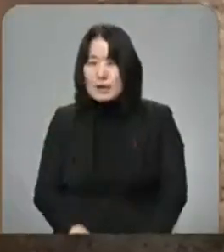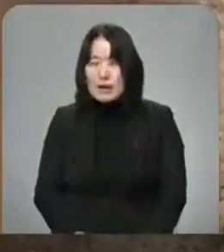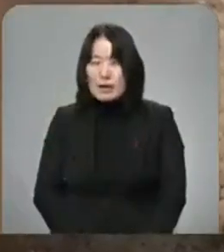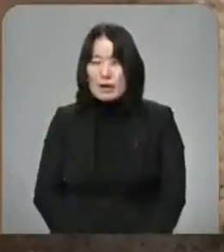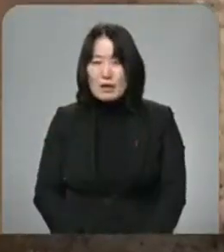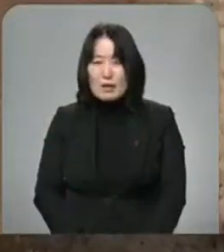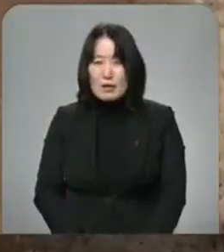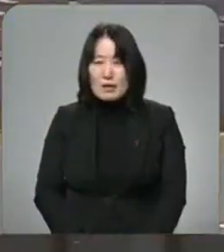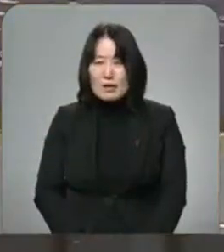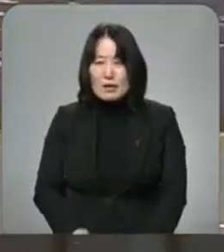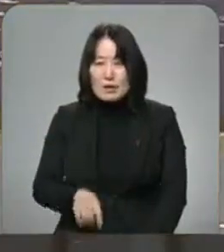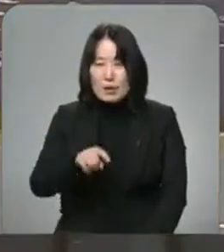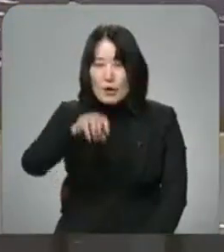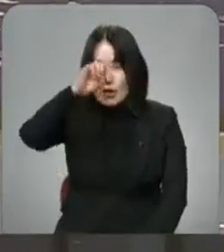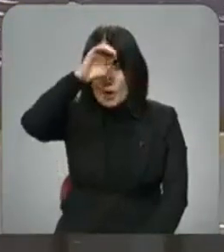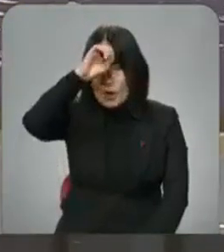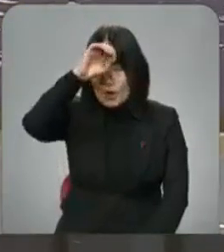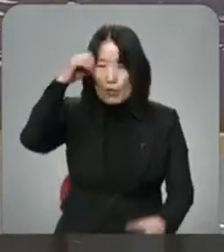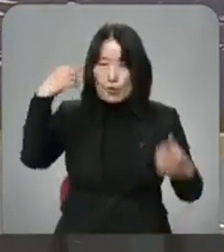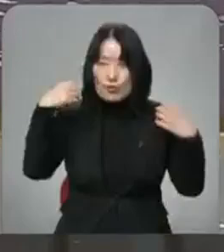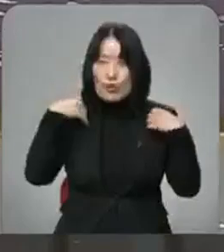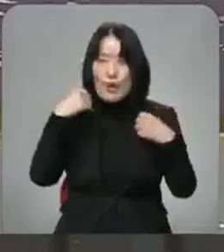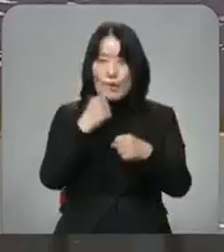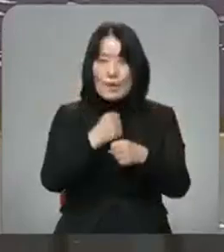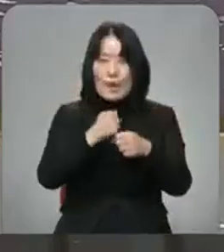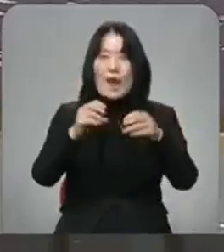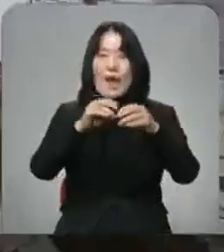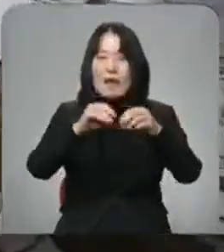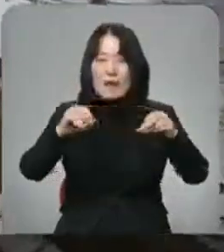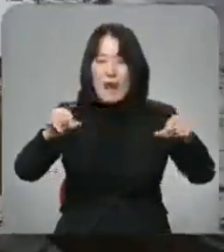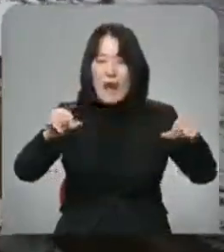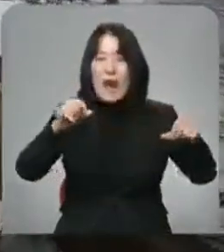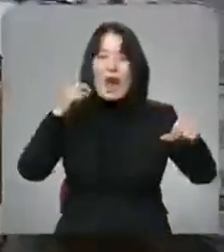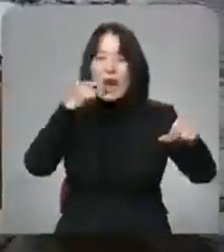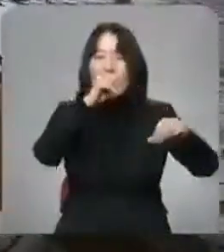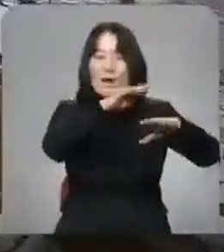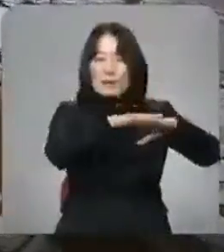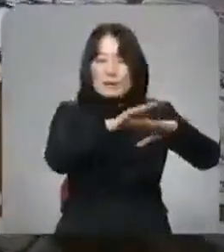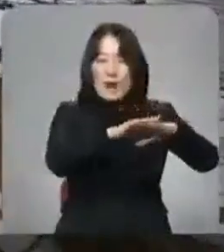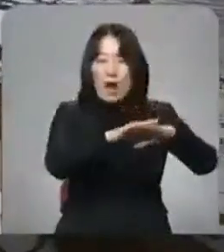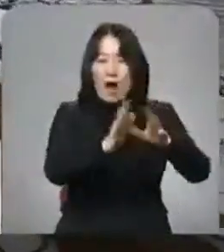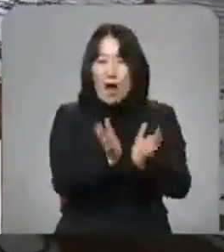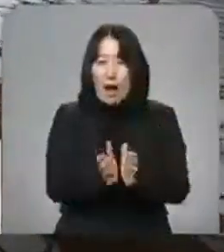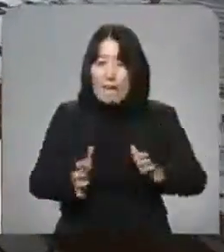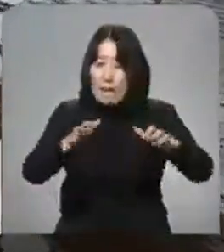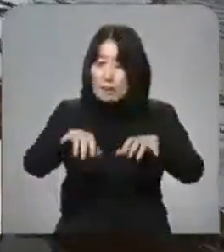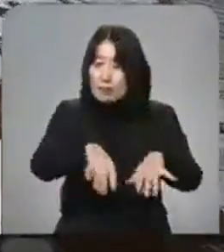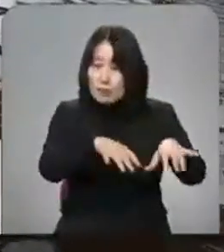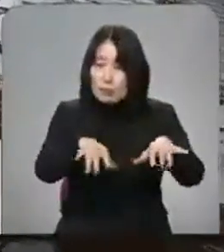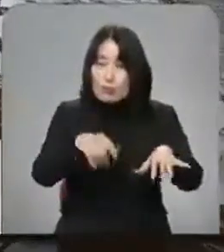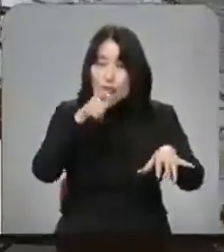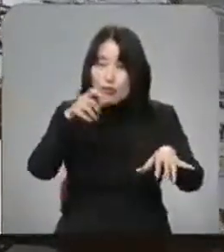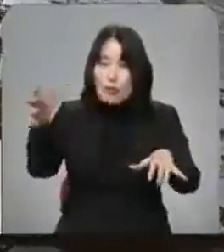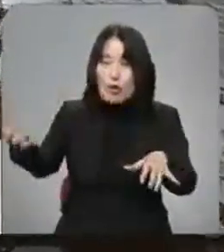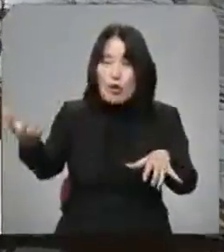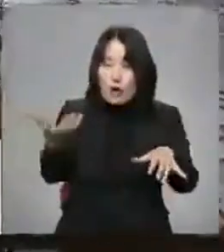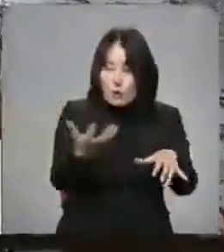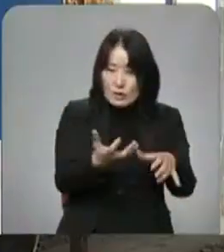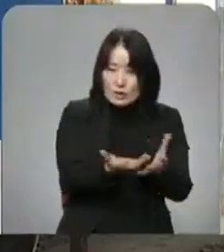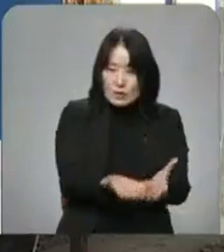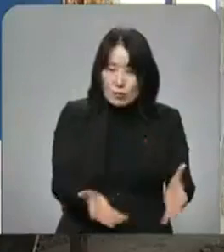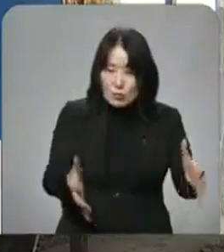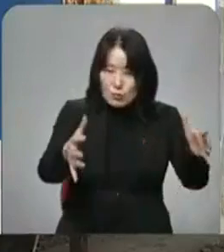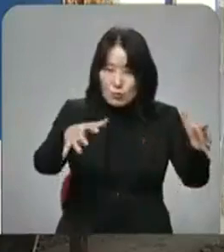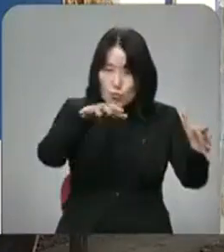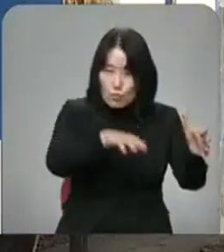소금물입니다. 영월군이 만든 육지 염전입니다. 우선 배추를 절일 때 쓴 소금물을 가져다 깊은 수조에